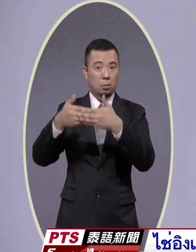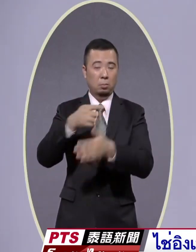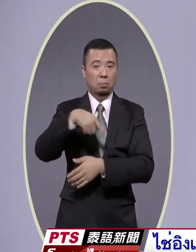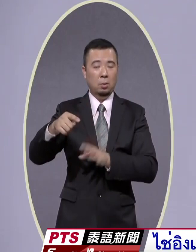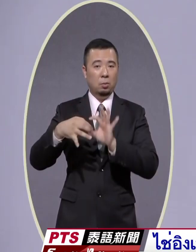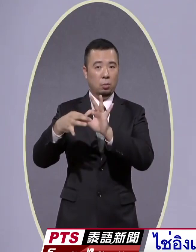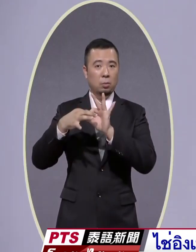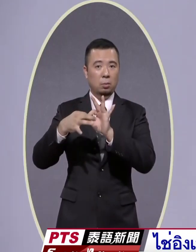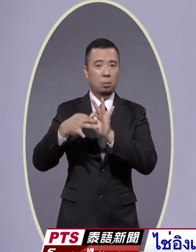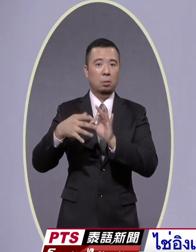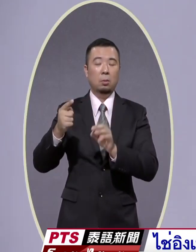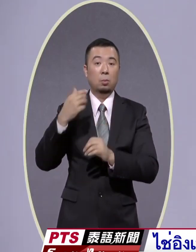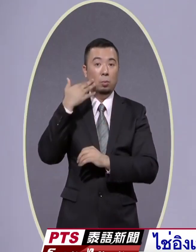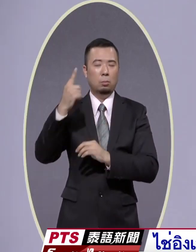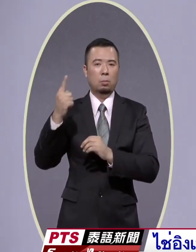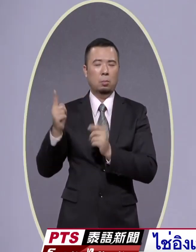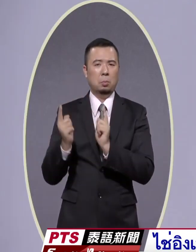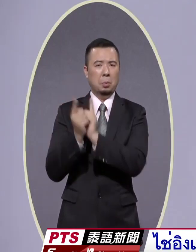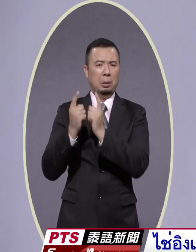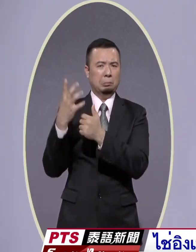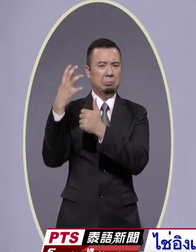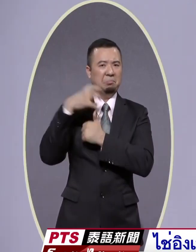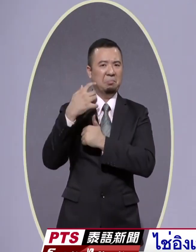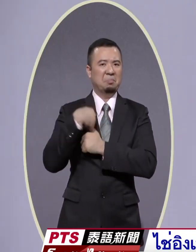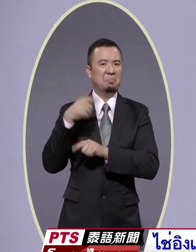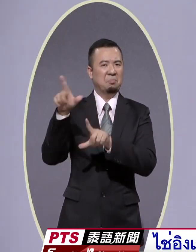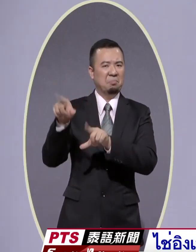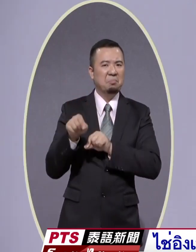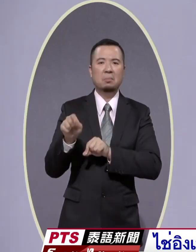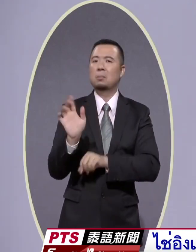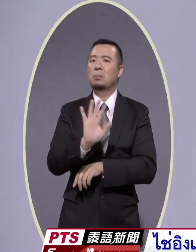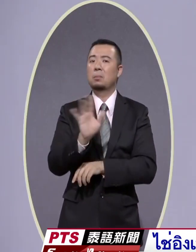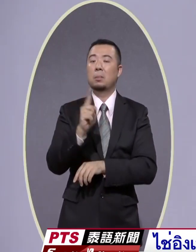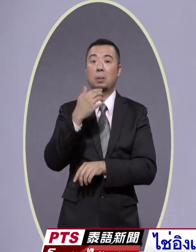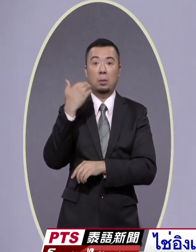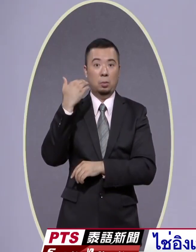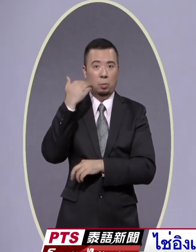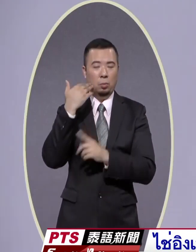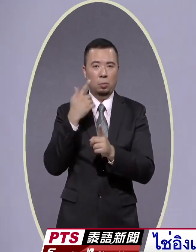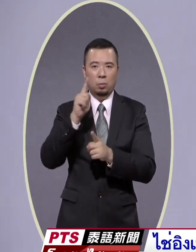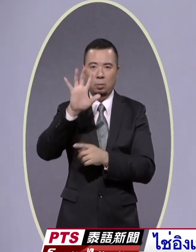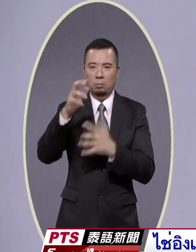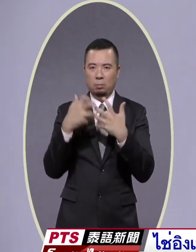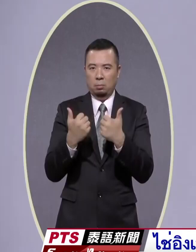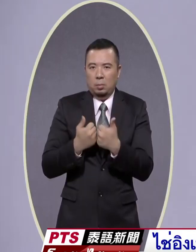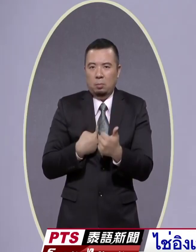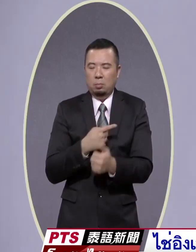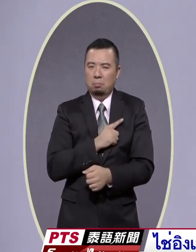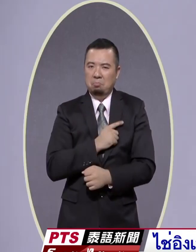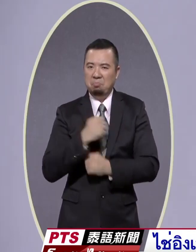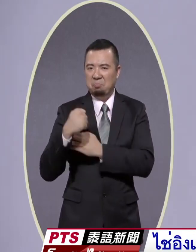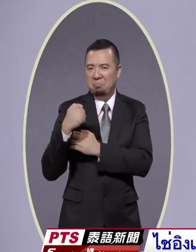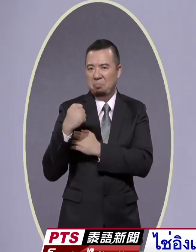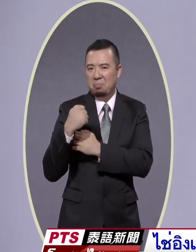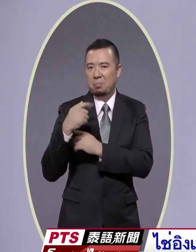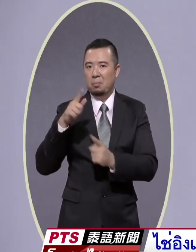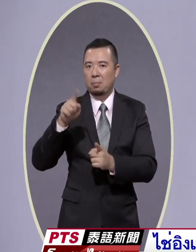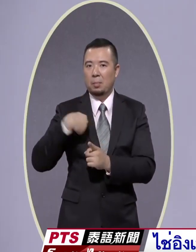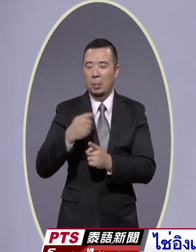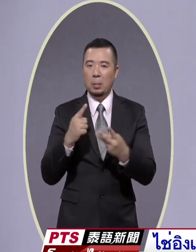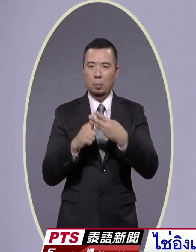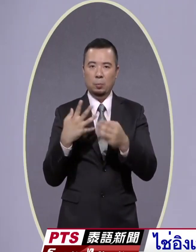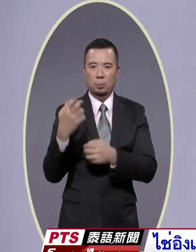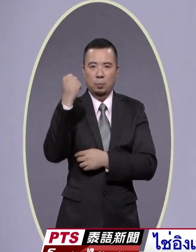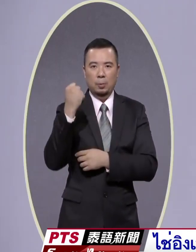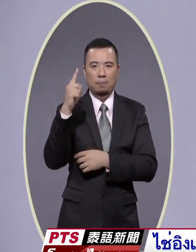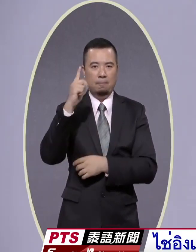们遇到压力不屈服得到支持不冒进撑住台湾的主权稳住两岸的情势同时赢